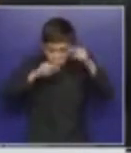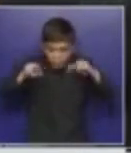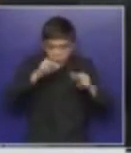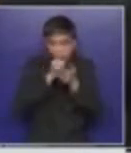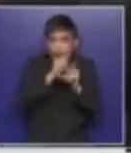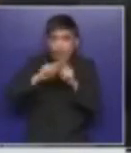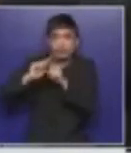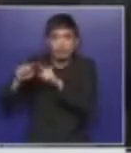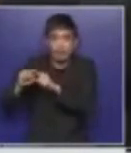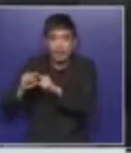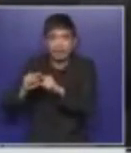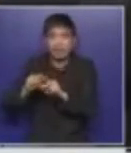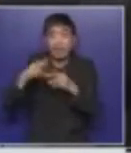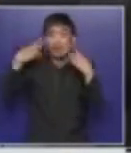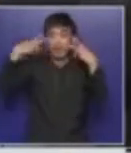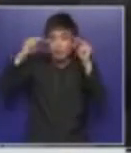อานายกรัฐมตรีประเทศสิงคโปร์ครับแสดงความรับผิดชอบด้วยการลาออกครับรถนายกคันตีประเทศไทยเนี่ยไม่แสดงความรับผิดชอบบ้างเหรอครับ